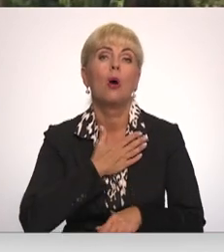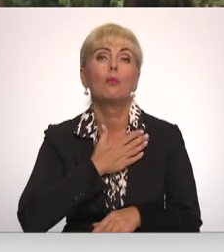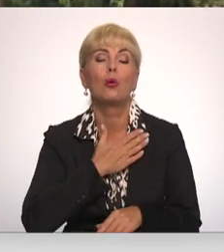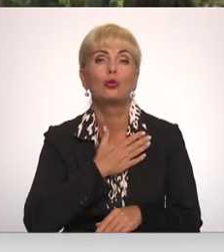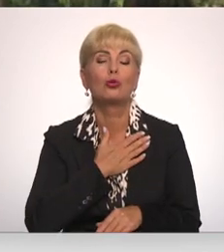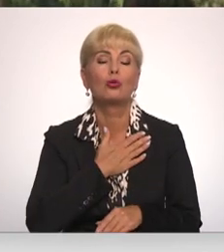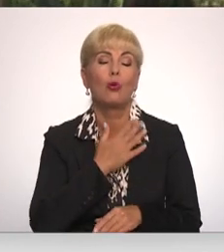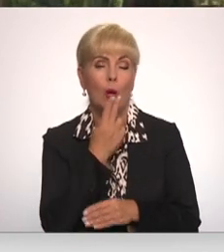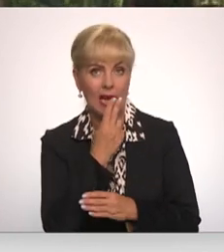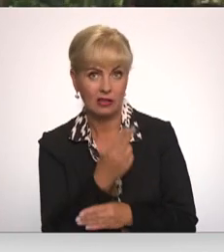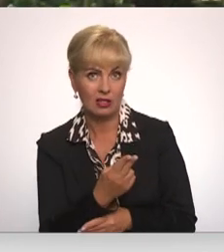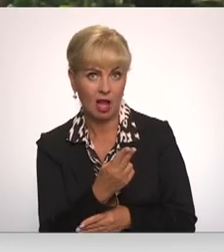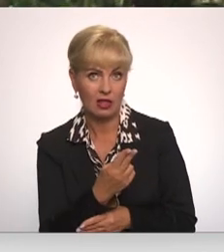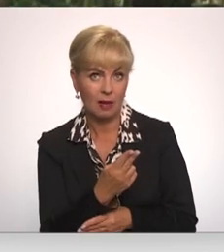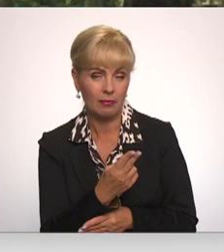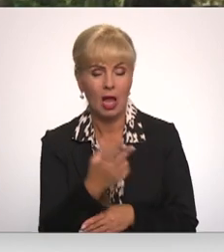mūsu ieskatiem